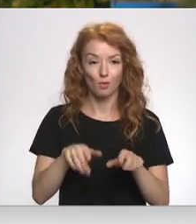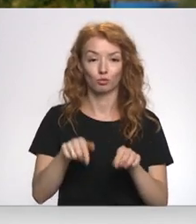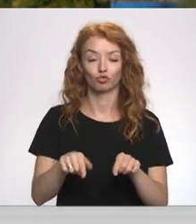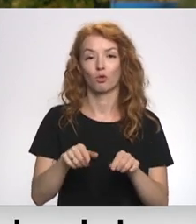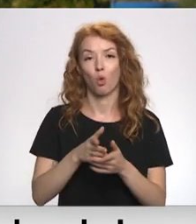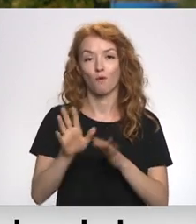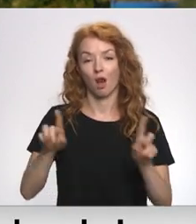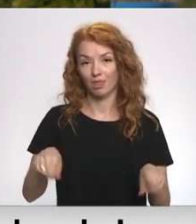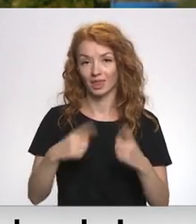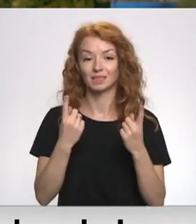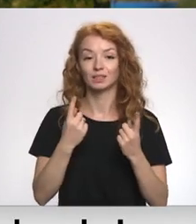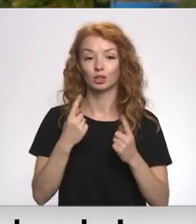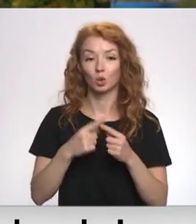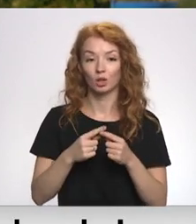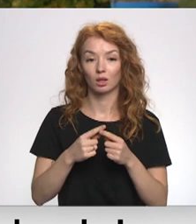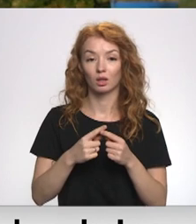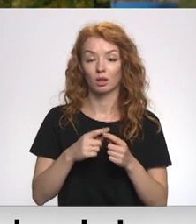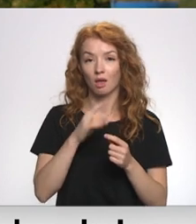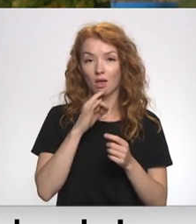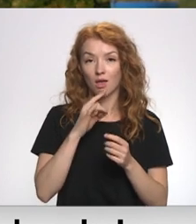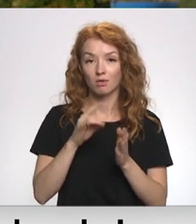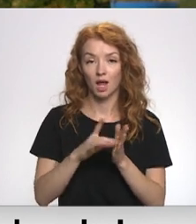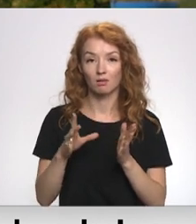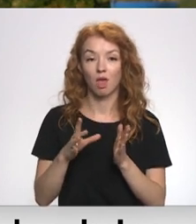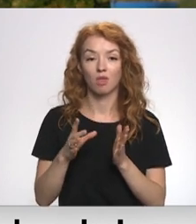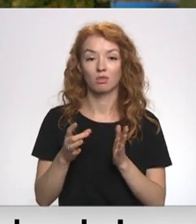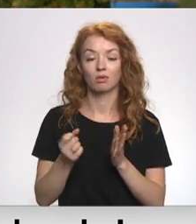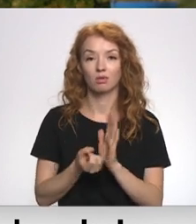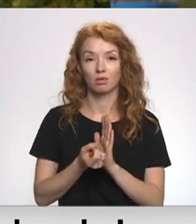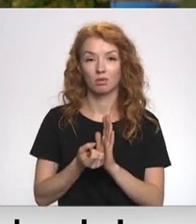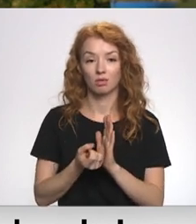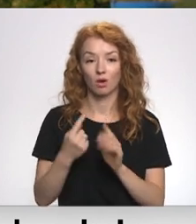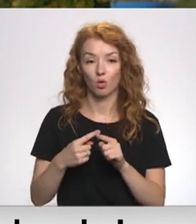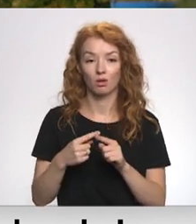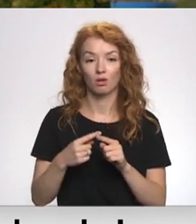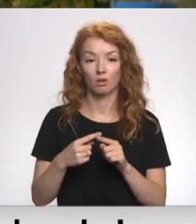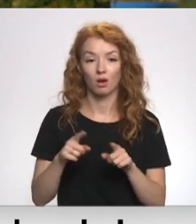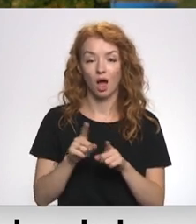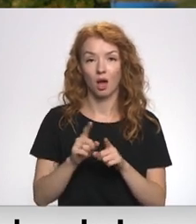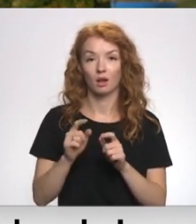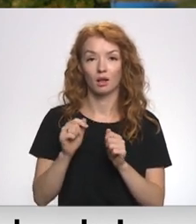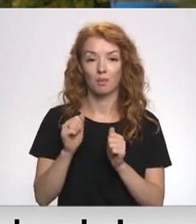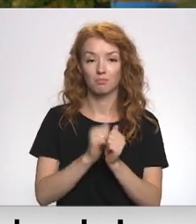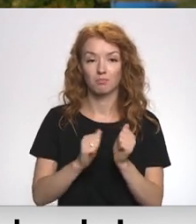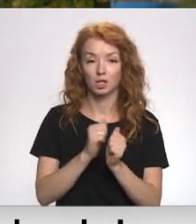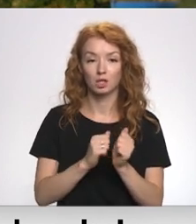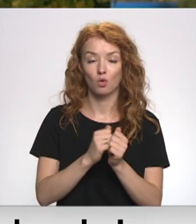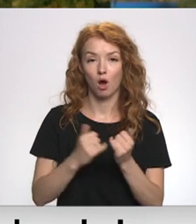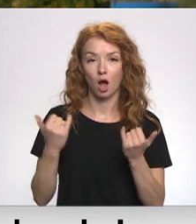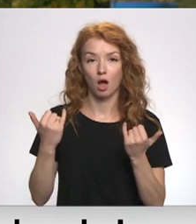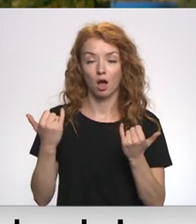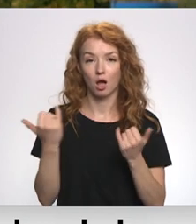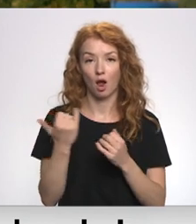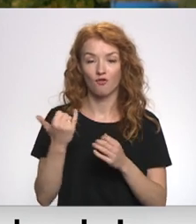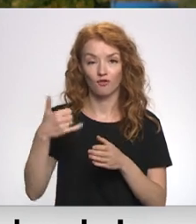attīstīts un tieši enerģētikā un manā skatījumā biorafinēšana ir